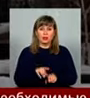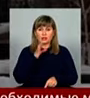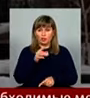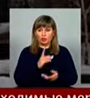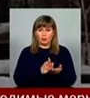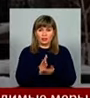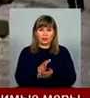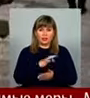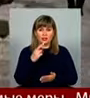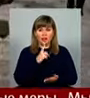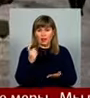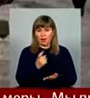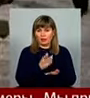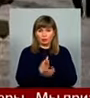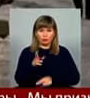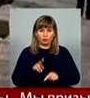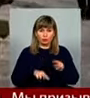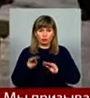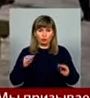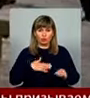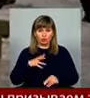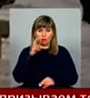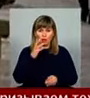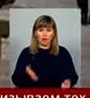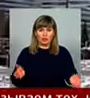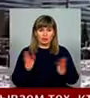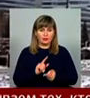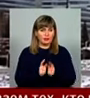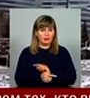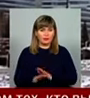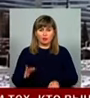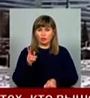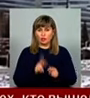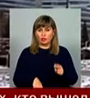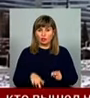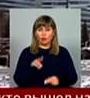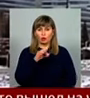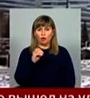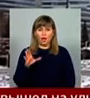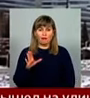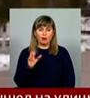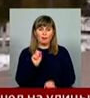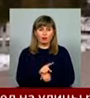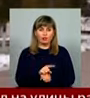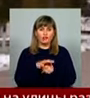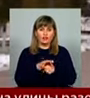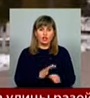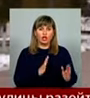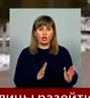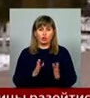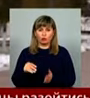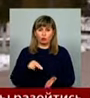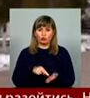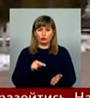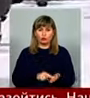политическое, социальное и экономическое устройство нашего государства останется неизменным. В завершении Касым Жомарт Тоқаев поручил ввести регулирование цен